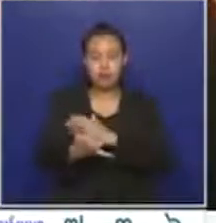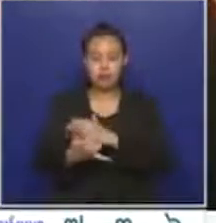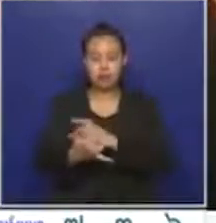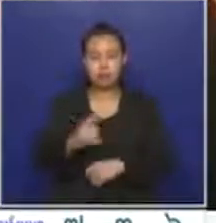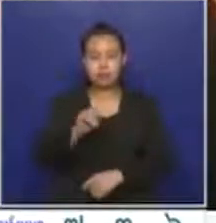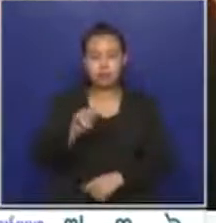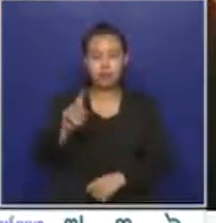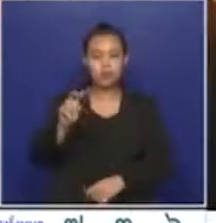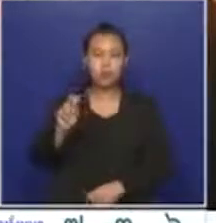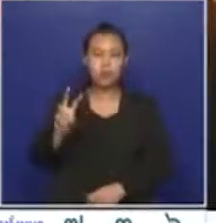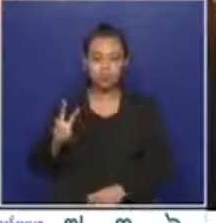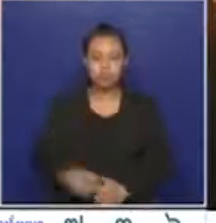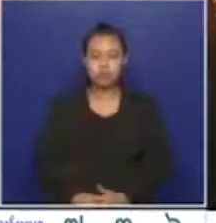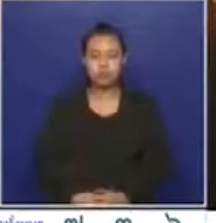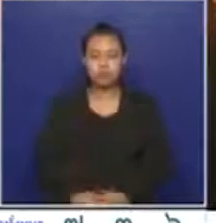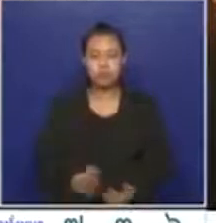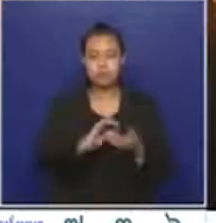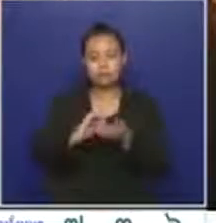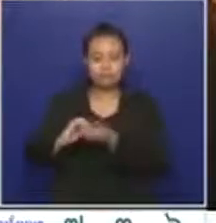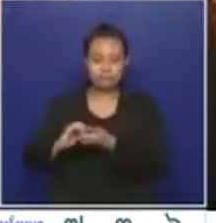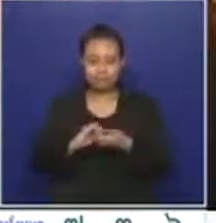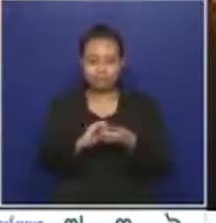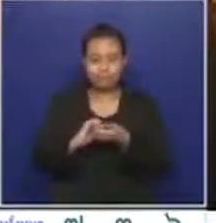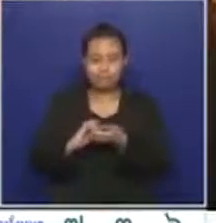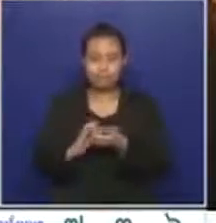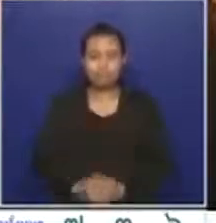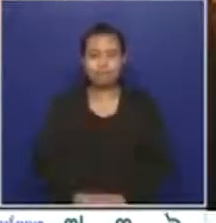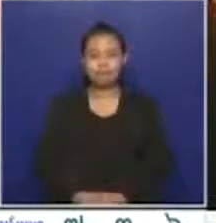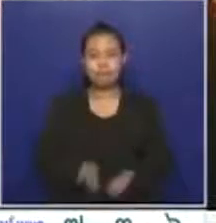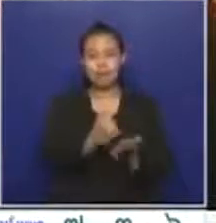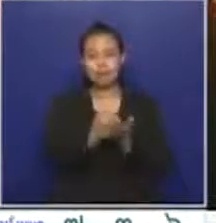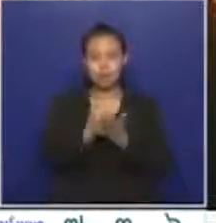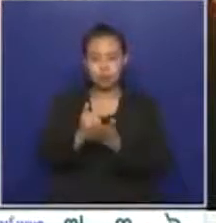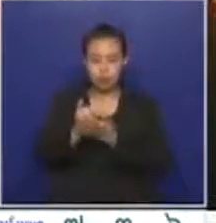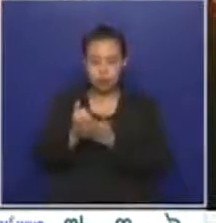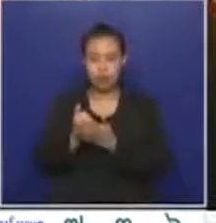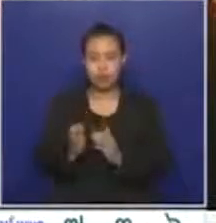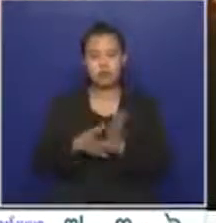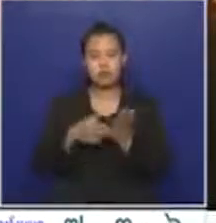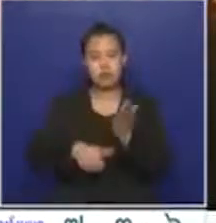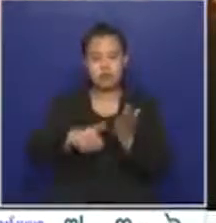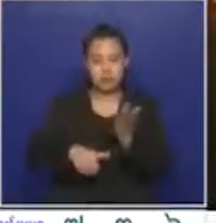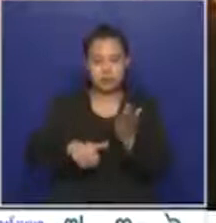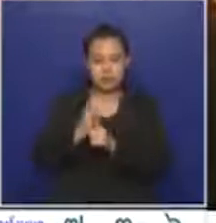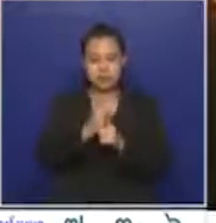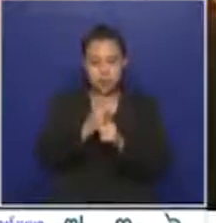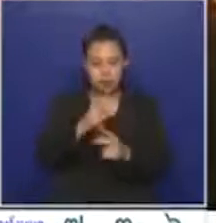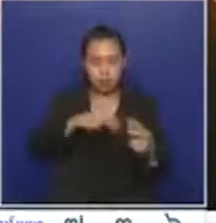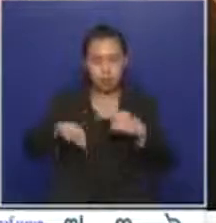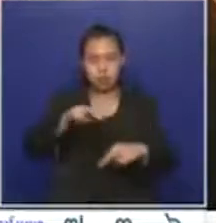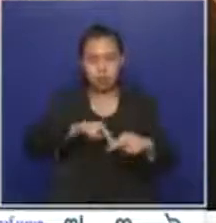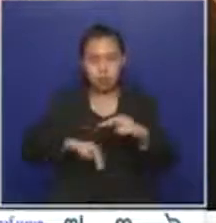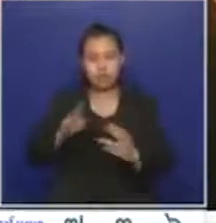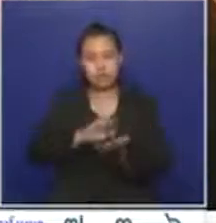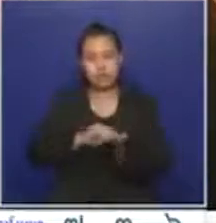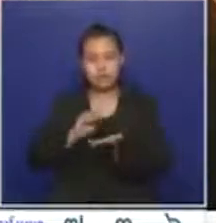ประเทศหรือมากกว่าในอนาคตสิ่งที่ได้มาแน่ๆนั่นก็คือความให้การให้ความช่วยเหลือในการติดตามภาษีเอกส